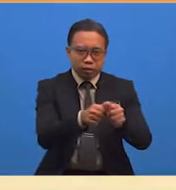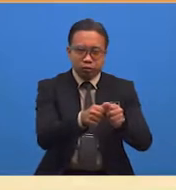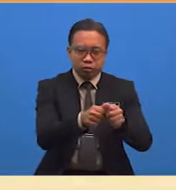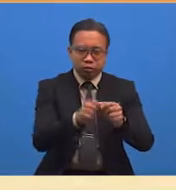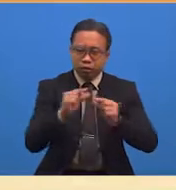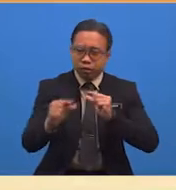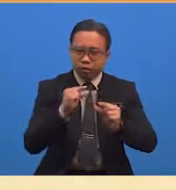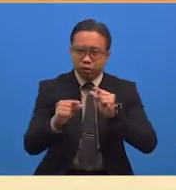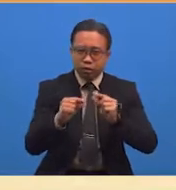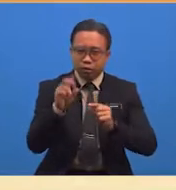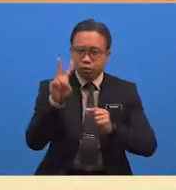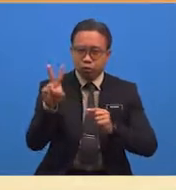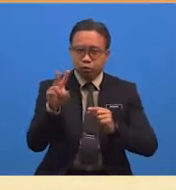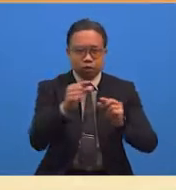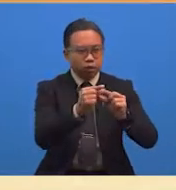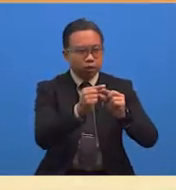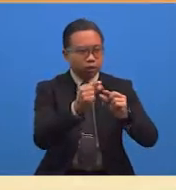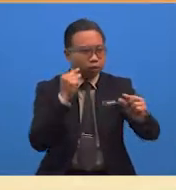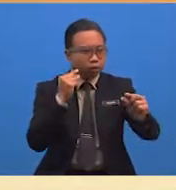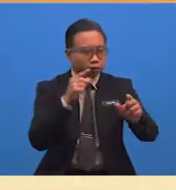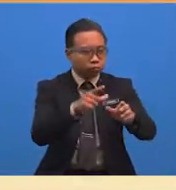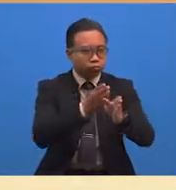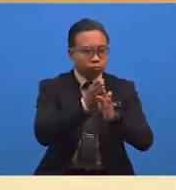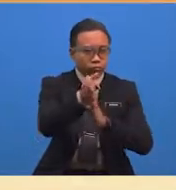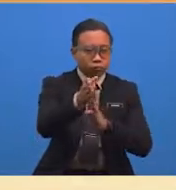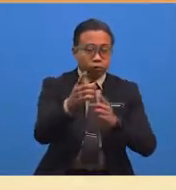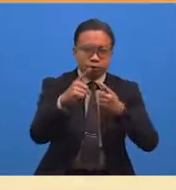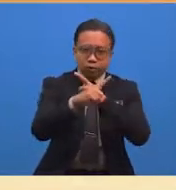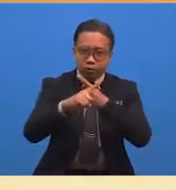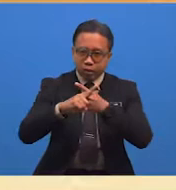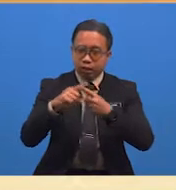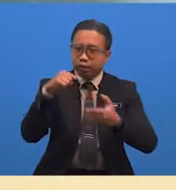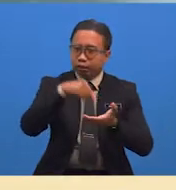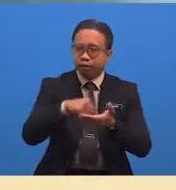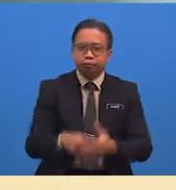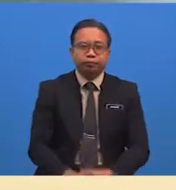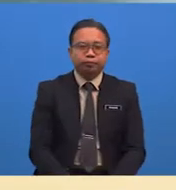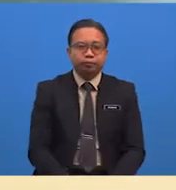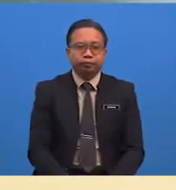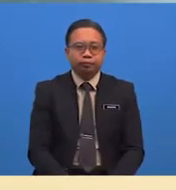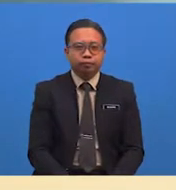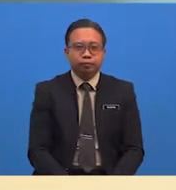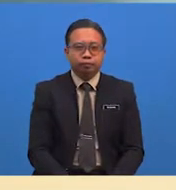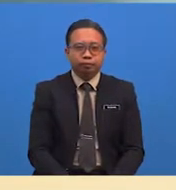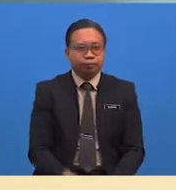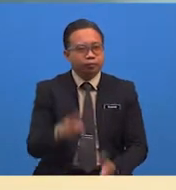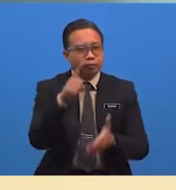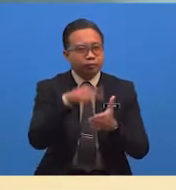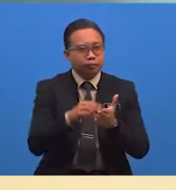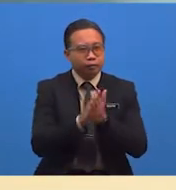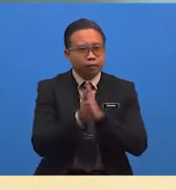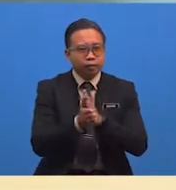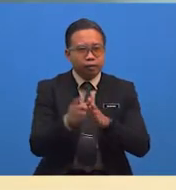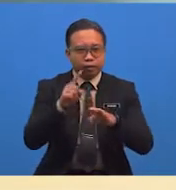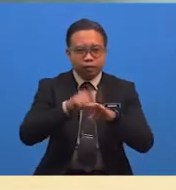mengikut pergerakan dua garis lurus yang bersilang ini. Ha, apa yang akan